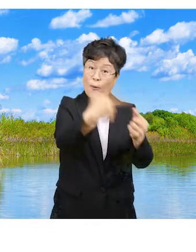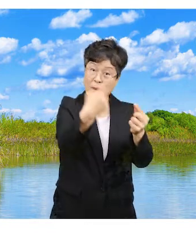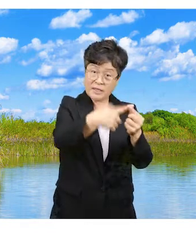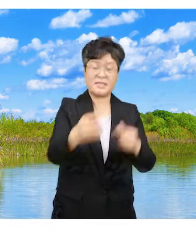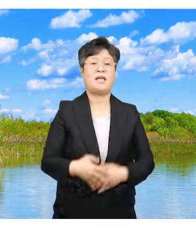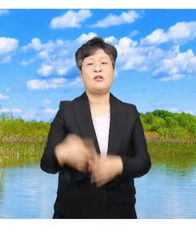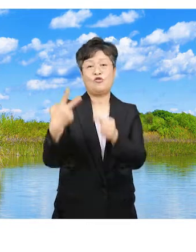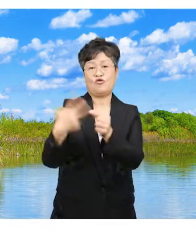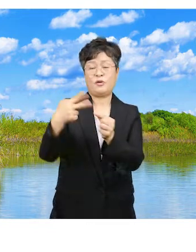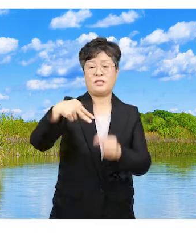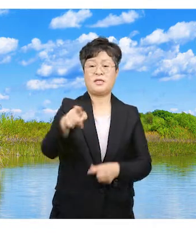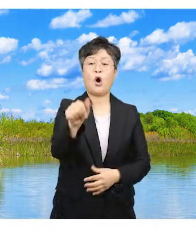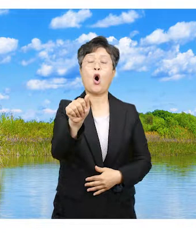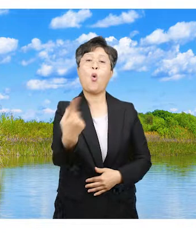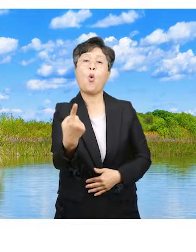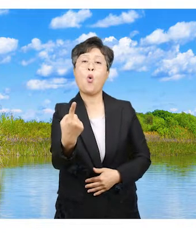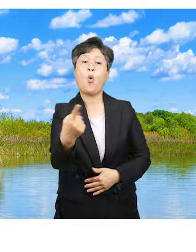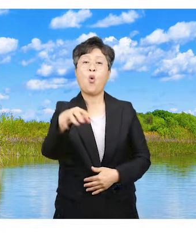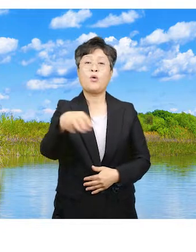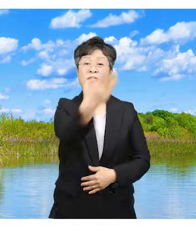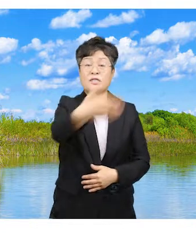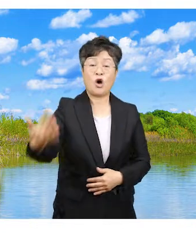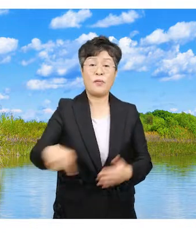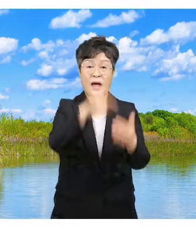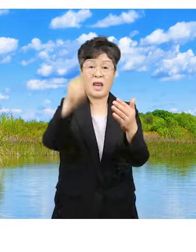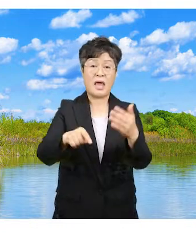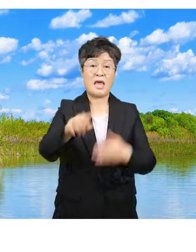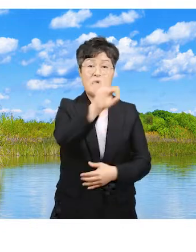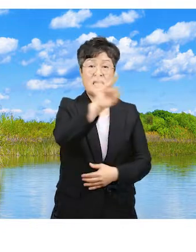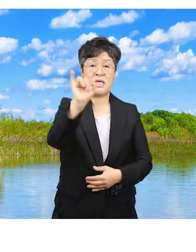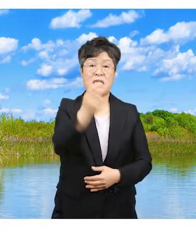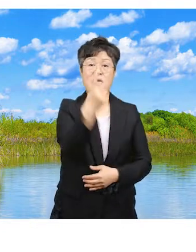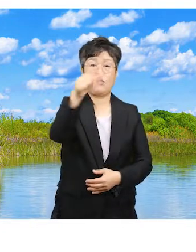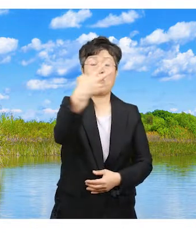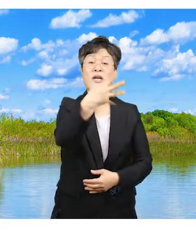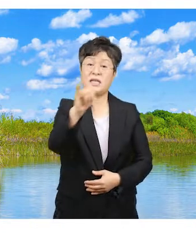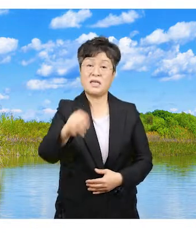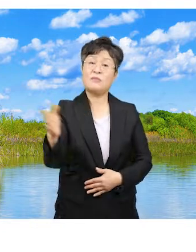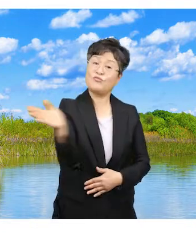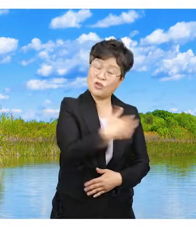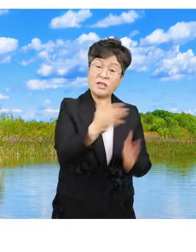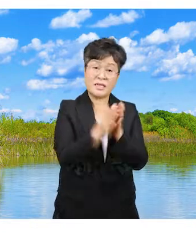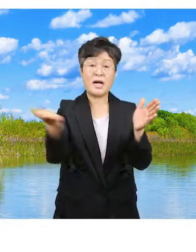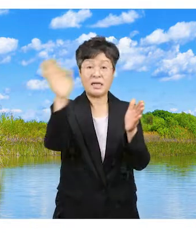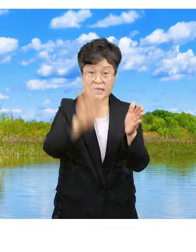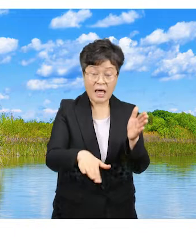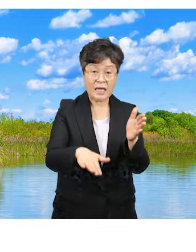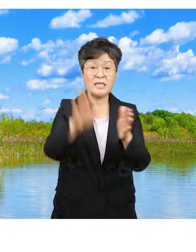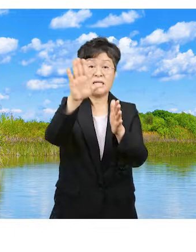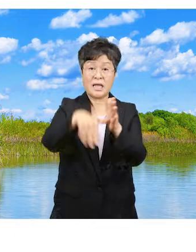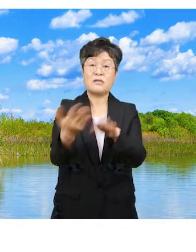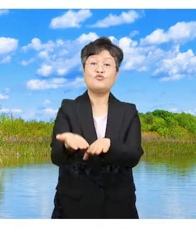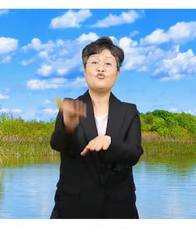저쪽에 이제 서호천 일대 이몽리서부터 사실은 서호천이 흘러내려가는데 그 서호천으로 나가는 그 위에